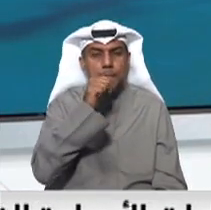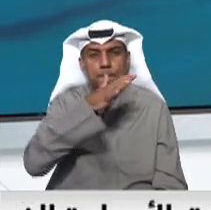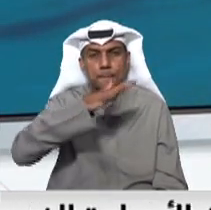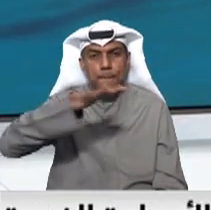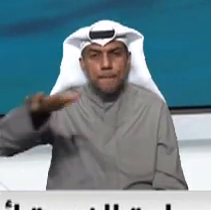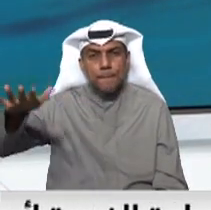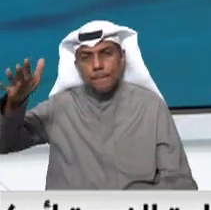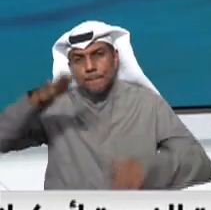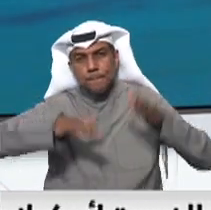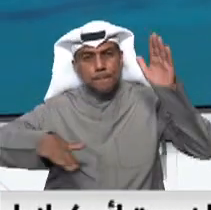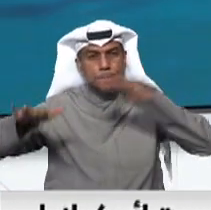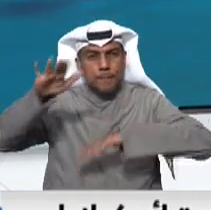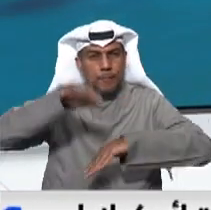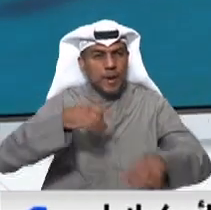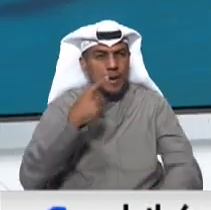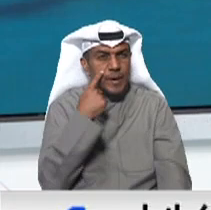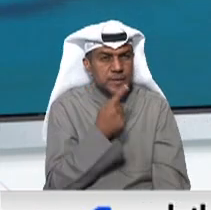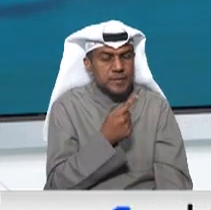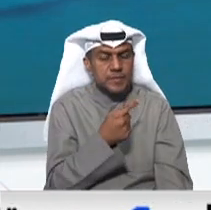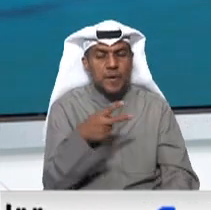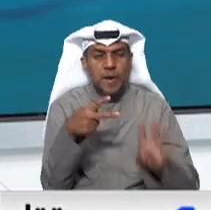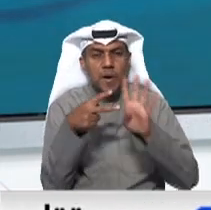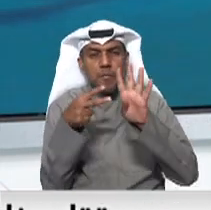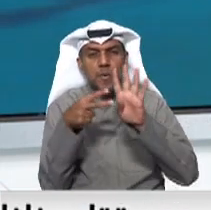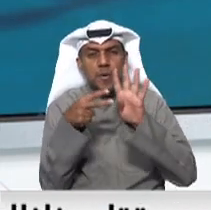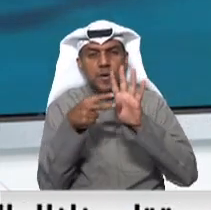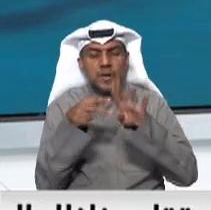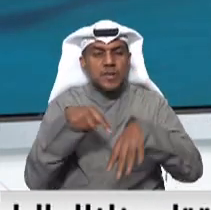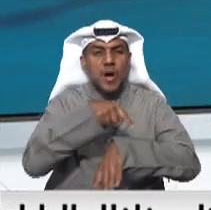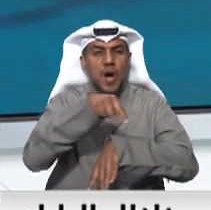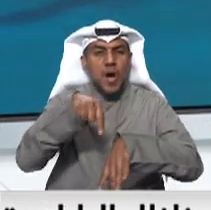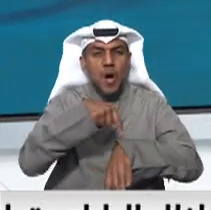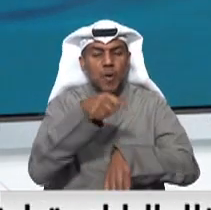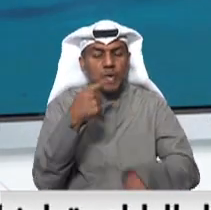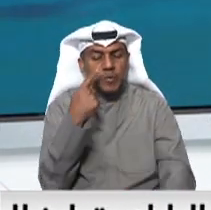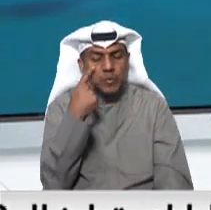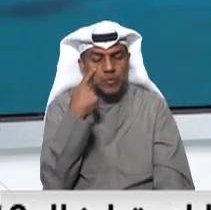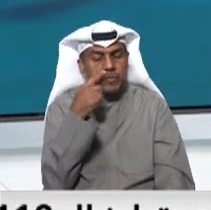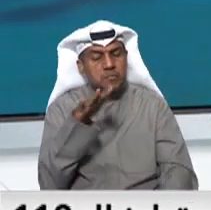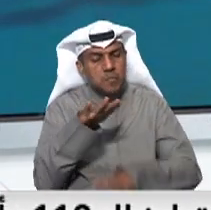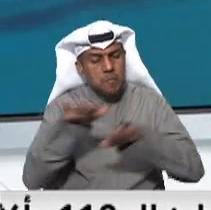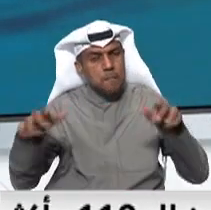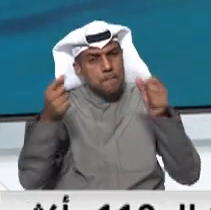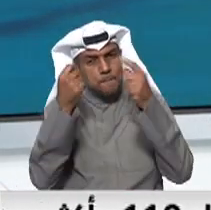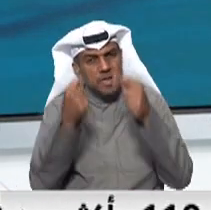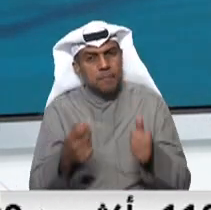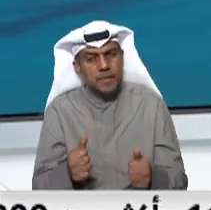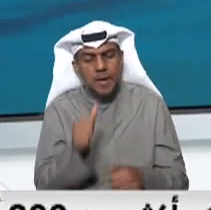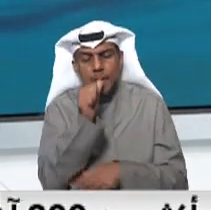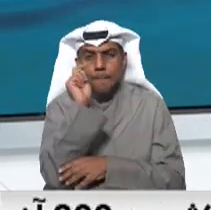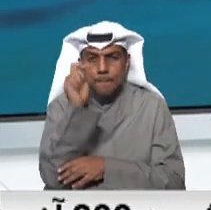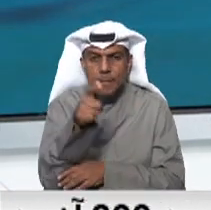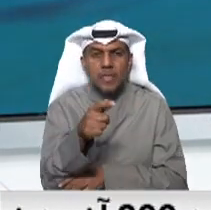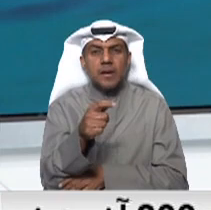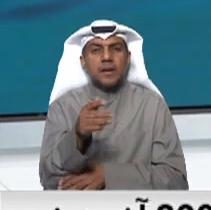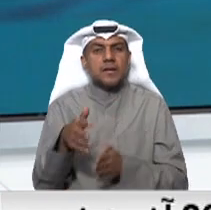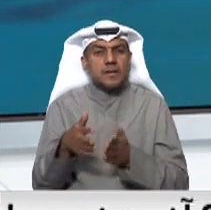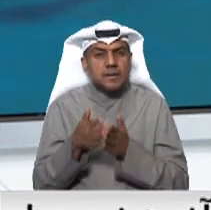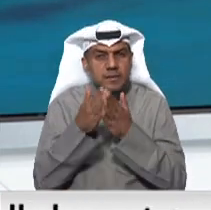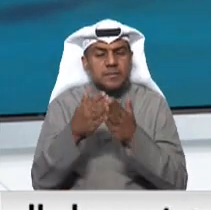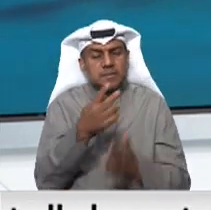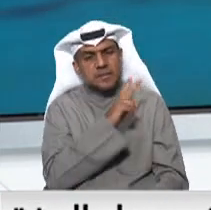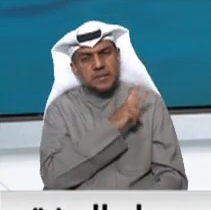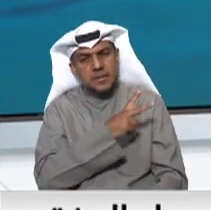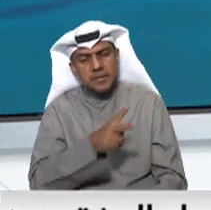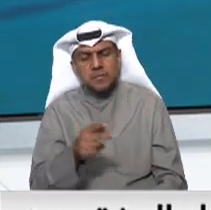للأجواء البحرية المتوقعة خلال 24 ساعة القادمة، أجواء معتدلة مناسبة لممارسة جميع الأنشطة البحرية. متوقع أن تراوح